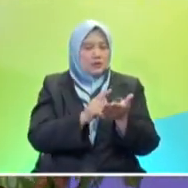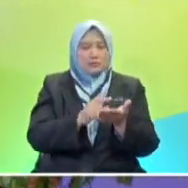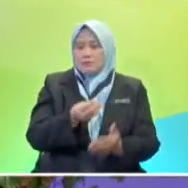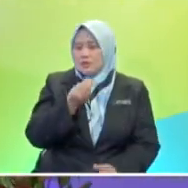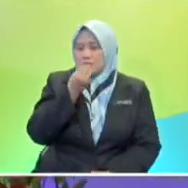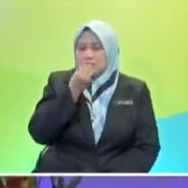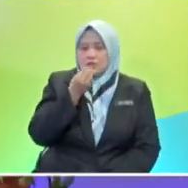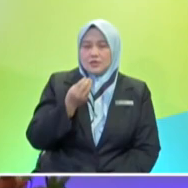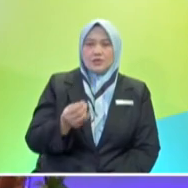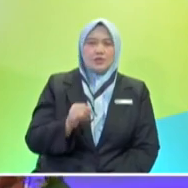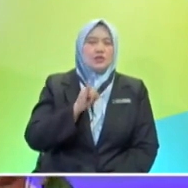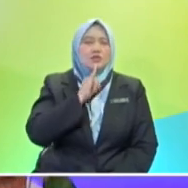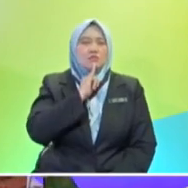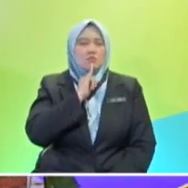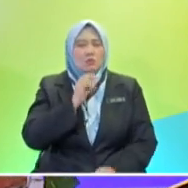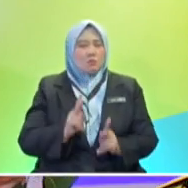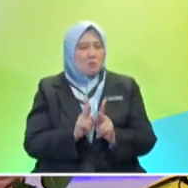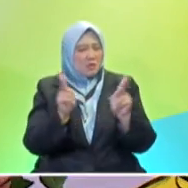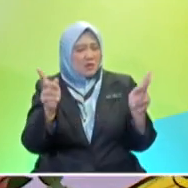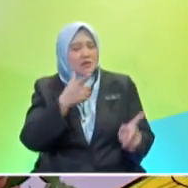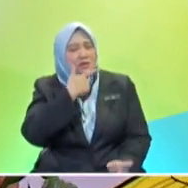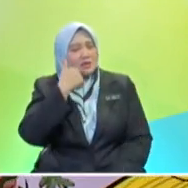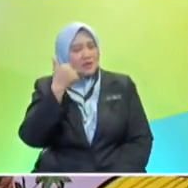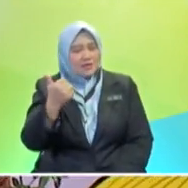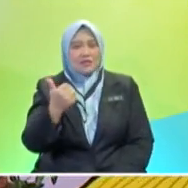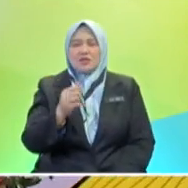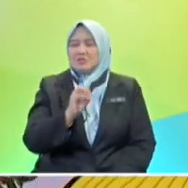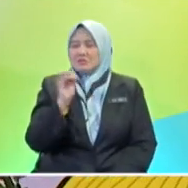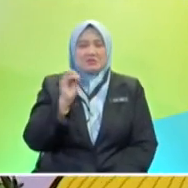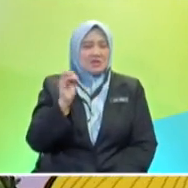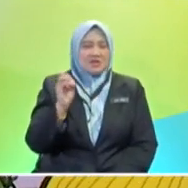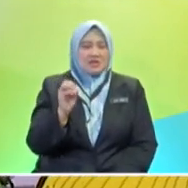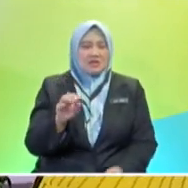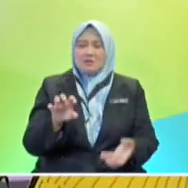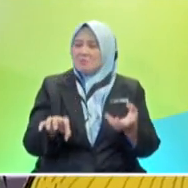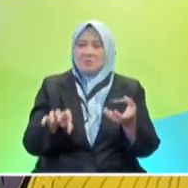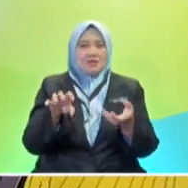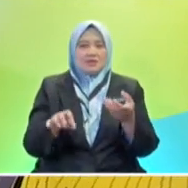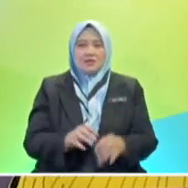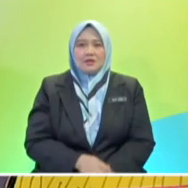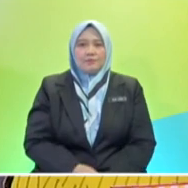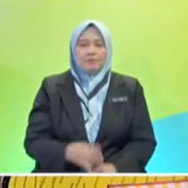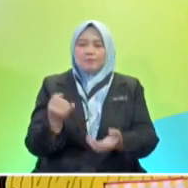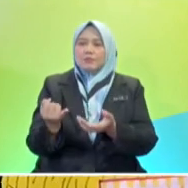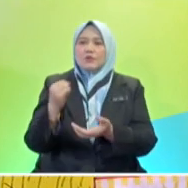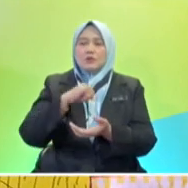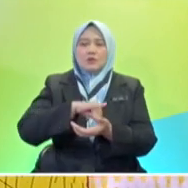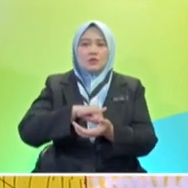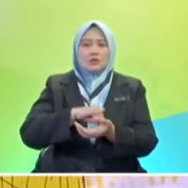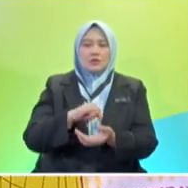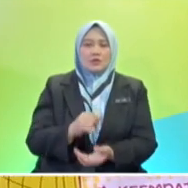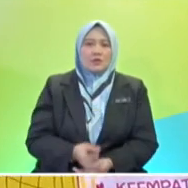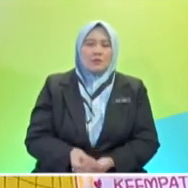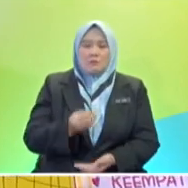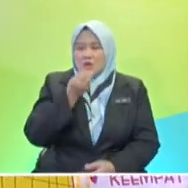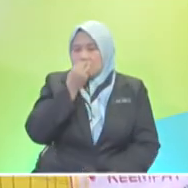enak, tiada bandingan. Cuadah dinikmati, penuh selera.